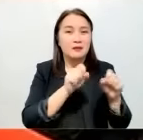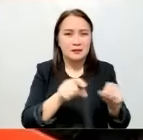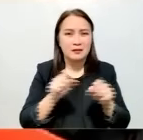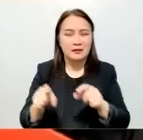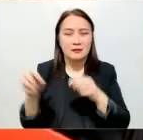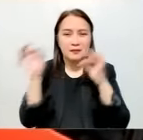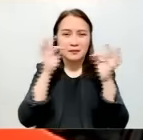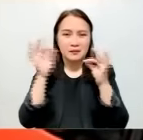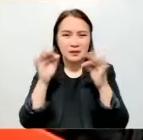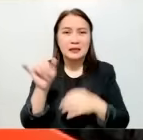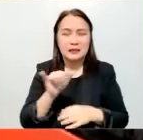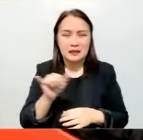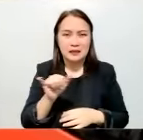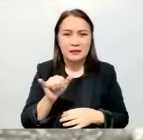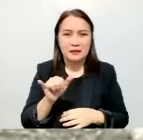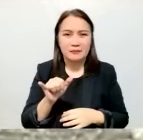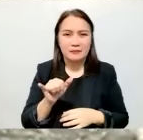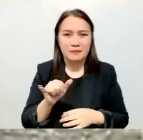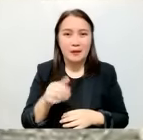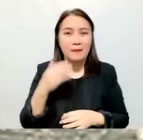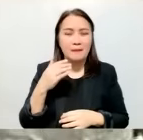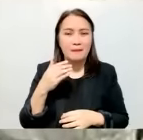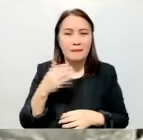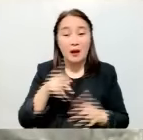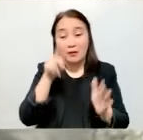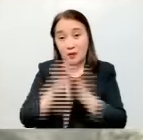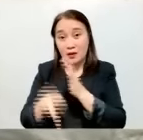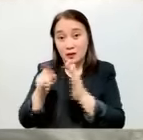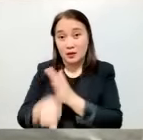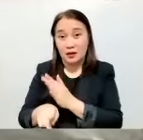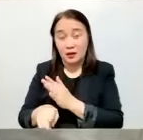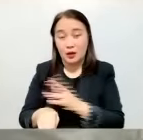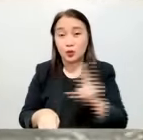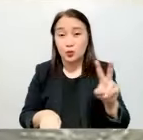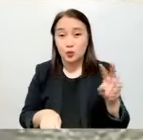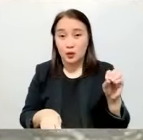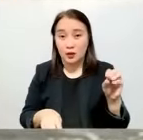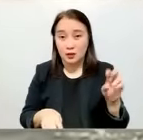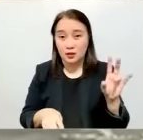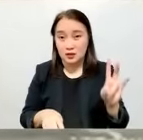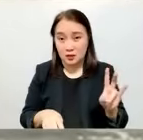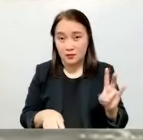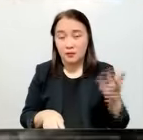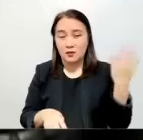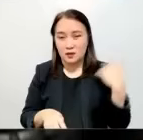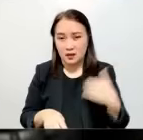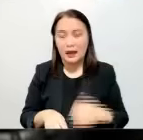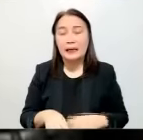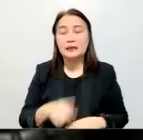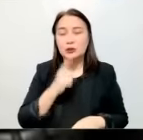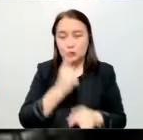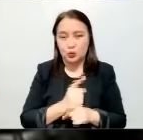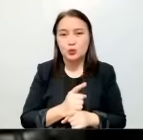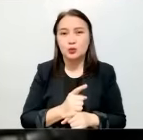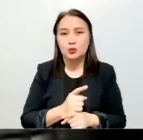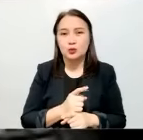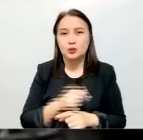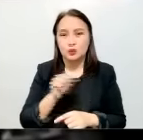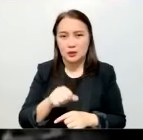Nasangkot din ang suspect sa pagpatay noong 2007. Aminado naman si Diam na pusher nga siya. Kayo po ba'y nagbebenta